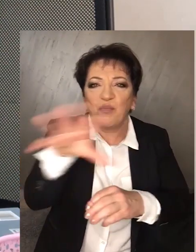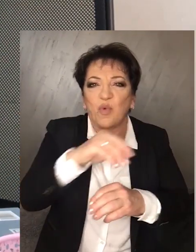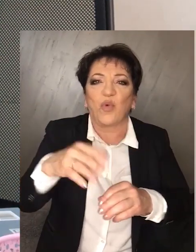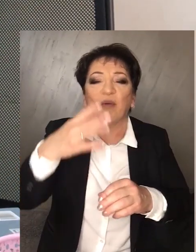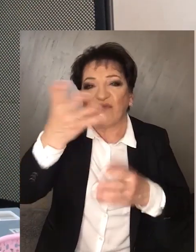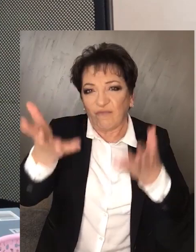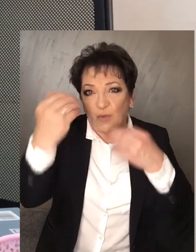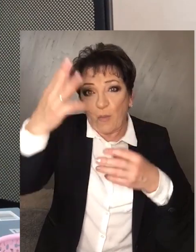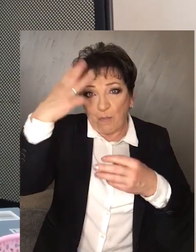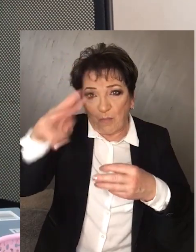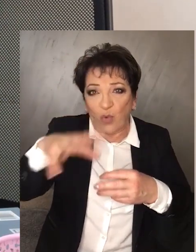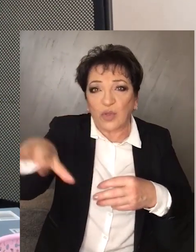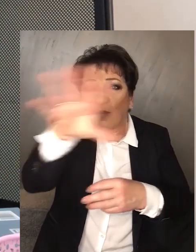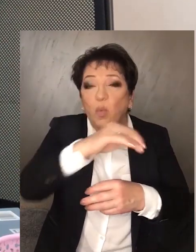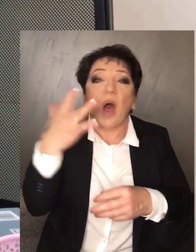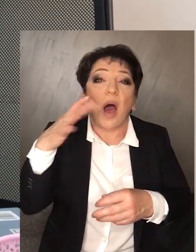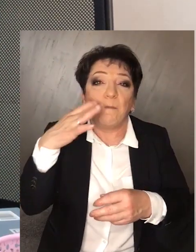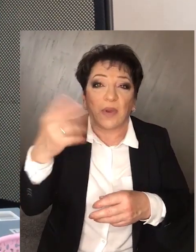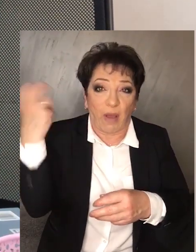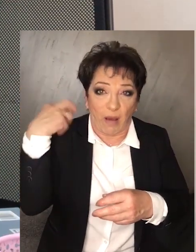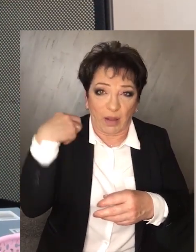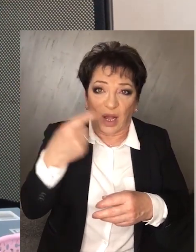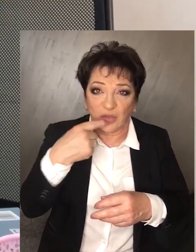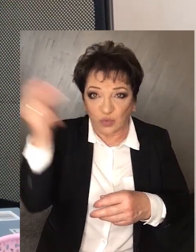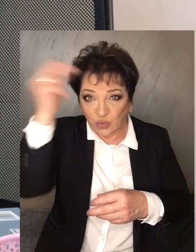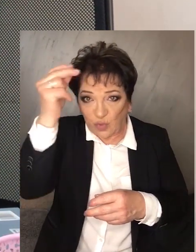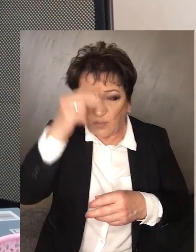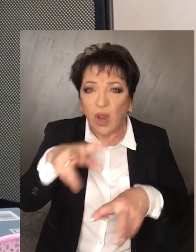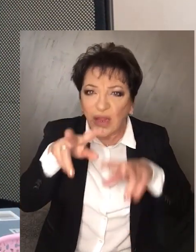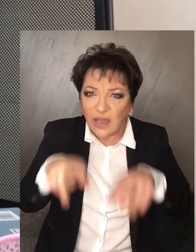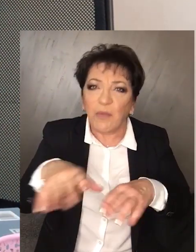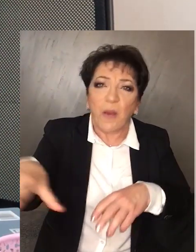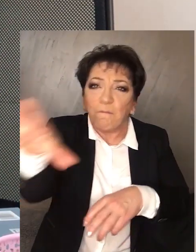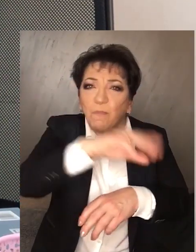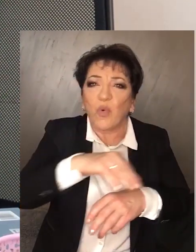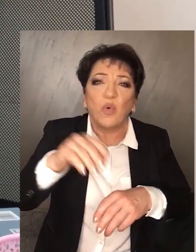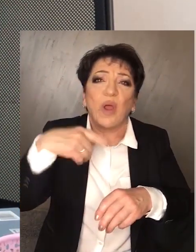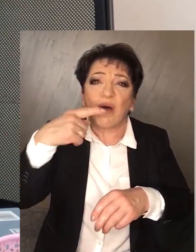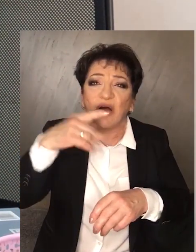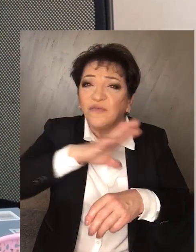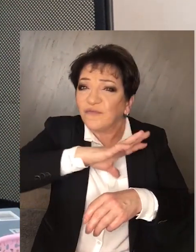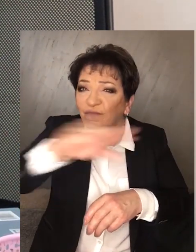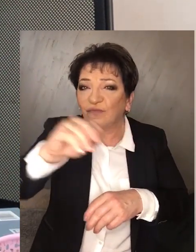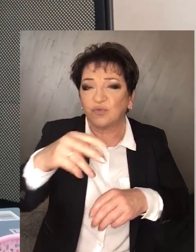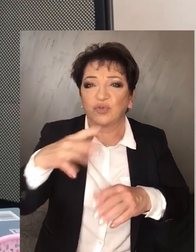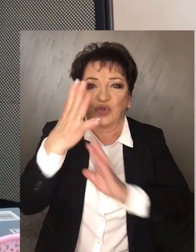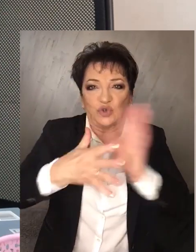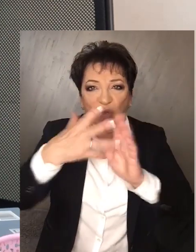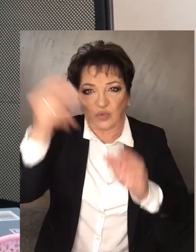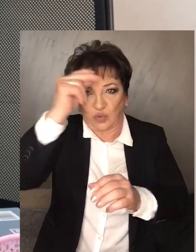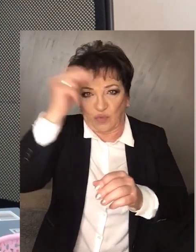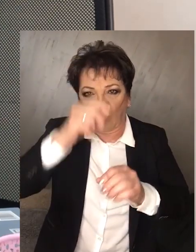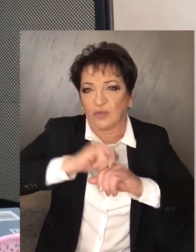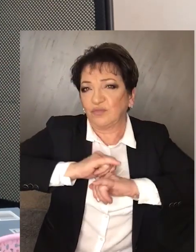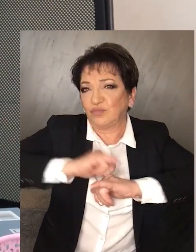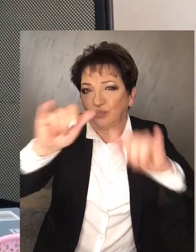լսողների հասարակությունը ընդառաջ կգա կսովորի ժեստերի լեզուն, ոնց որ հիմա ամբողջ հայ ազգը սովորում է